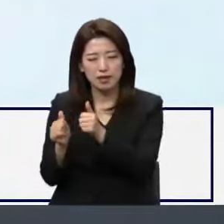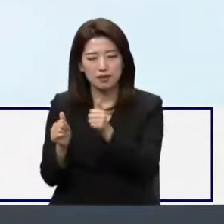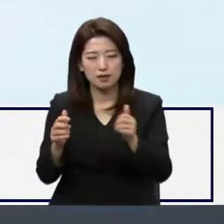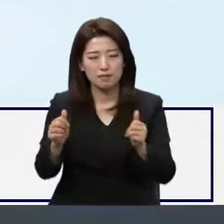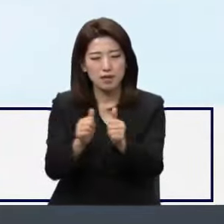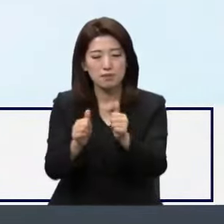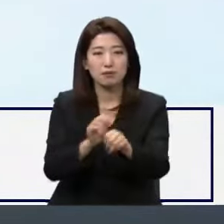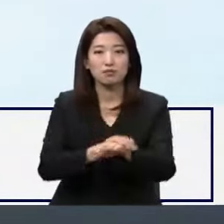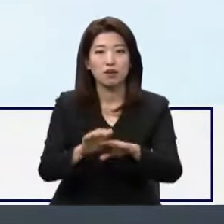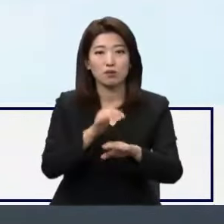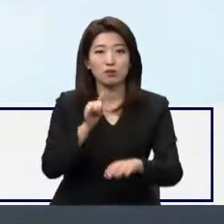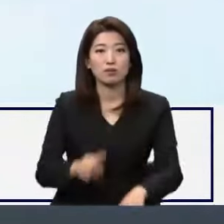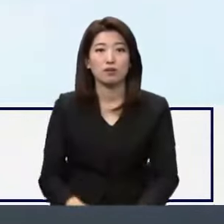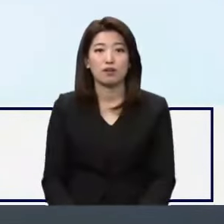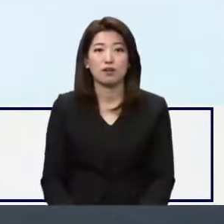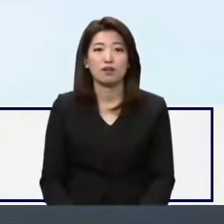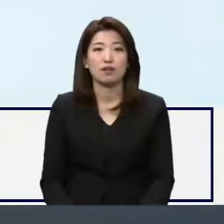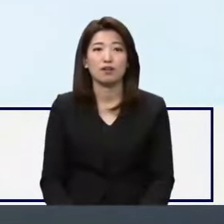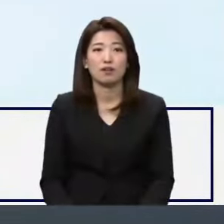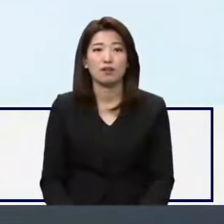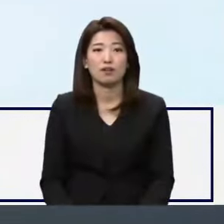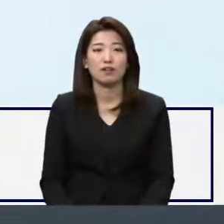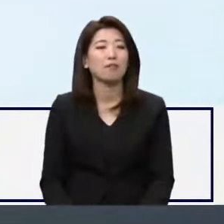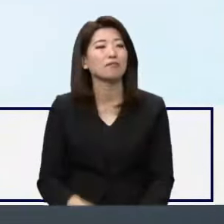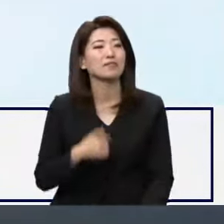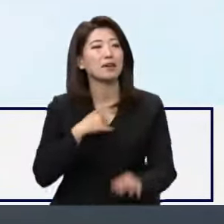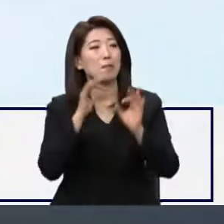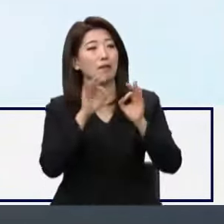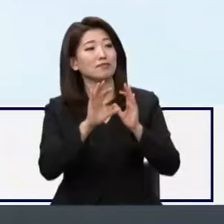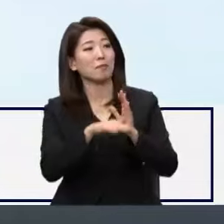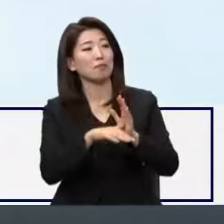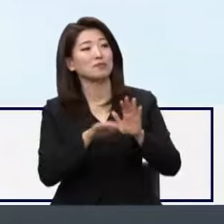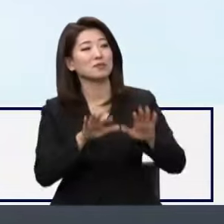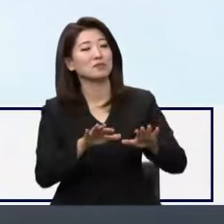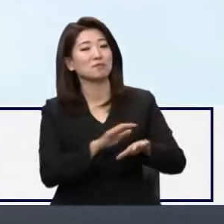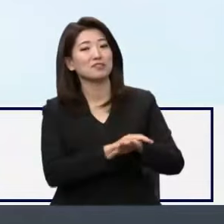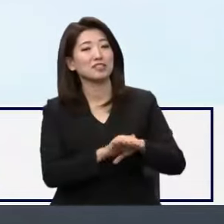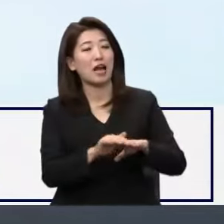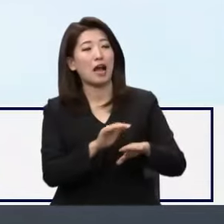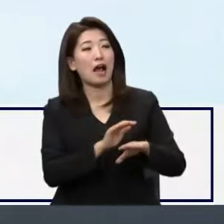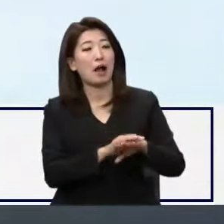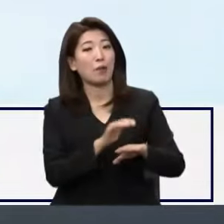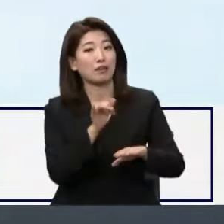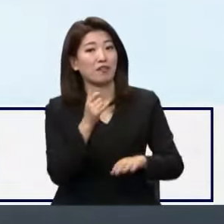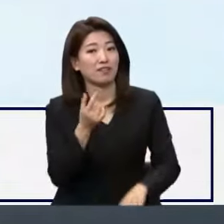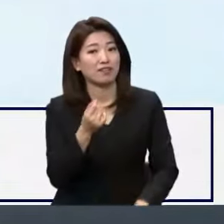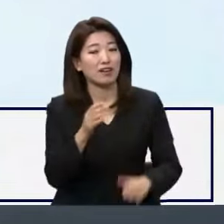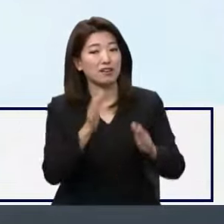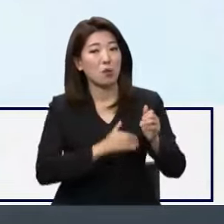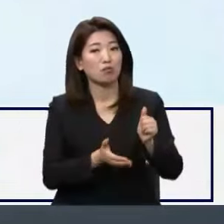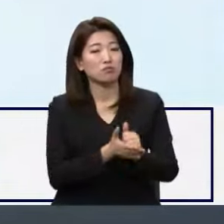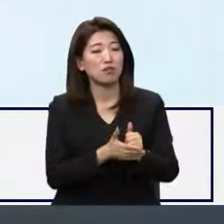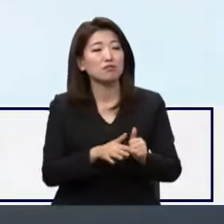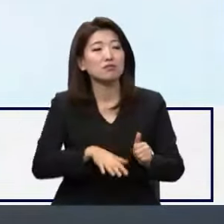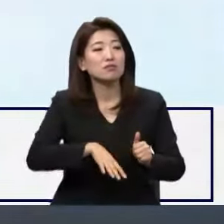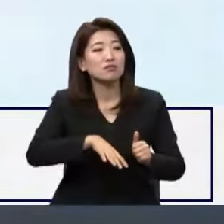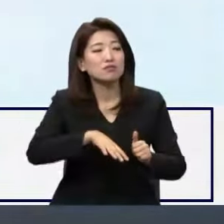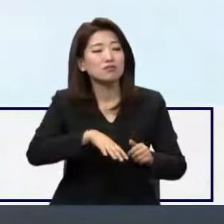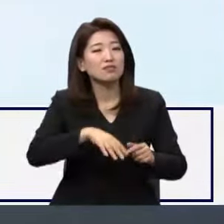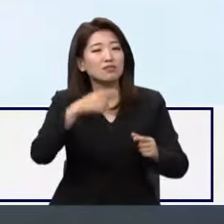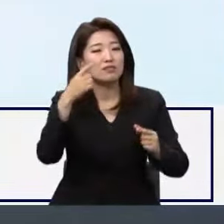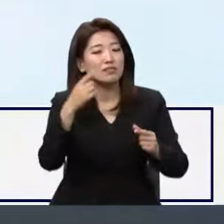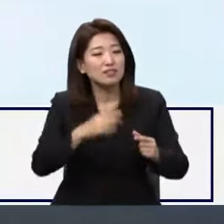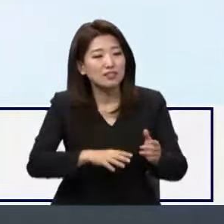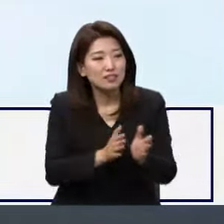있다라고 말씀을 아니 지금 이제 첫 단추는 잘 끼었다는 거죠네 첫 단추를 좀 잘 꼈다고 말씀을 하시면서 앞으로